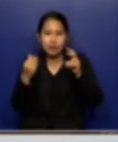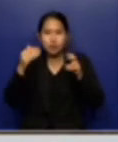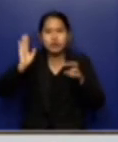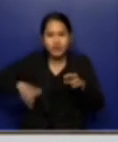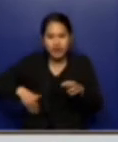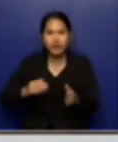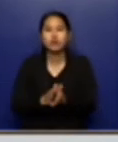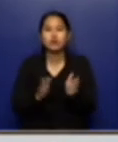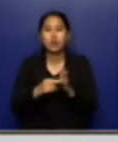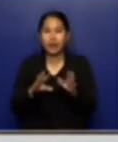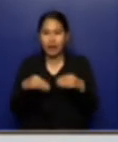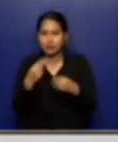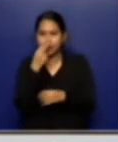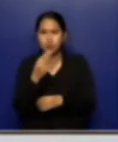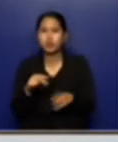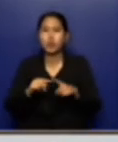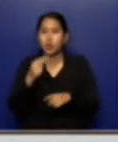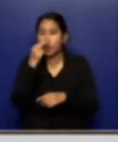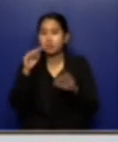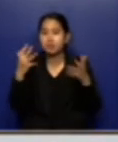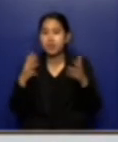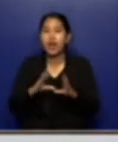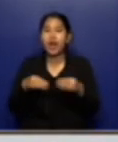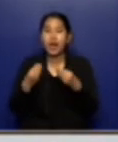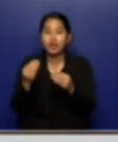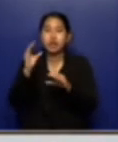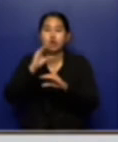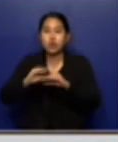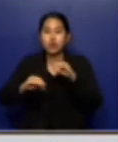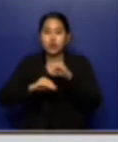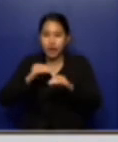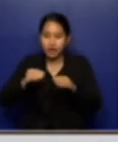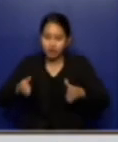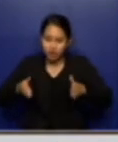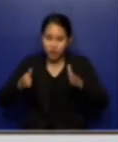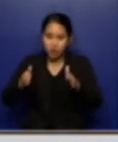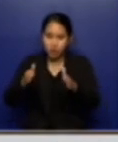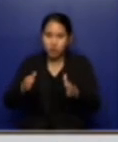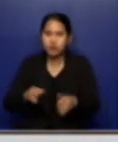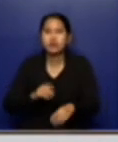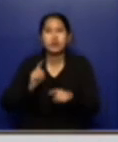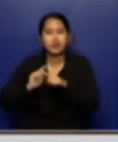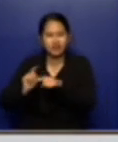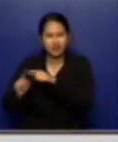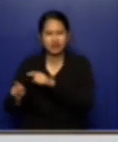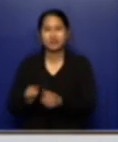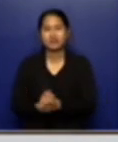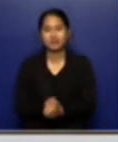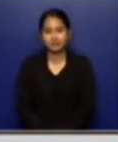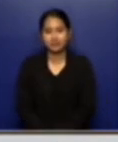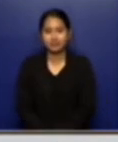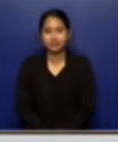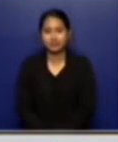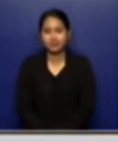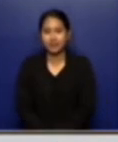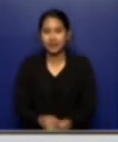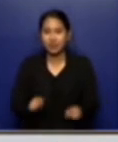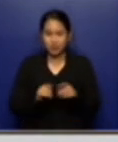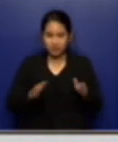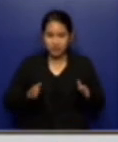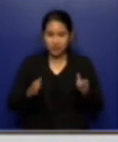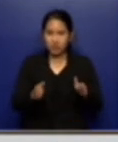ก็ไม่ดูคุณให้แต่โครงการทางหลวงท้องถิ่นแอดฟันแอดฟันนะครับลูกรังไม่